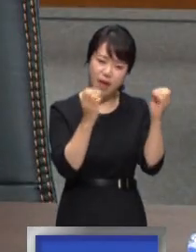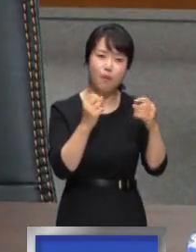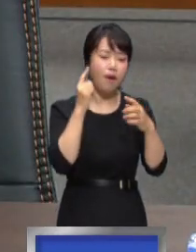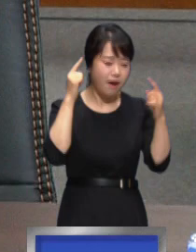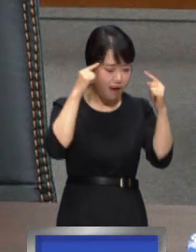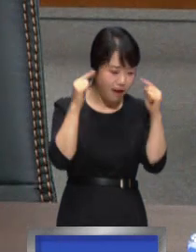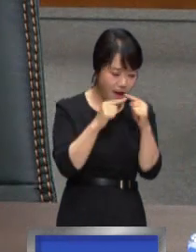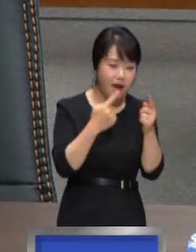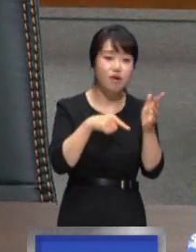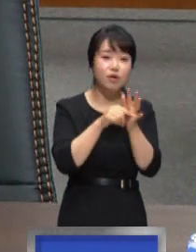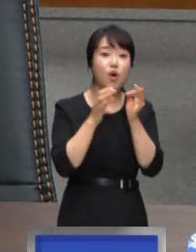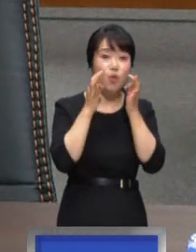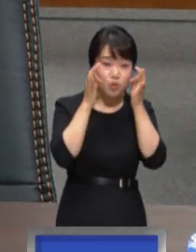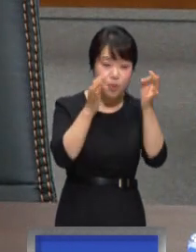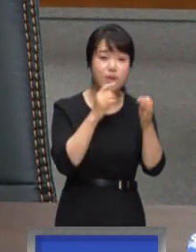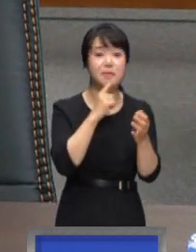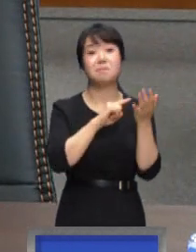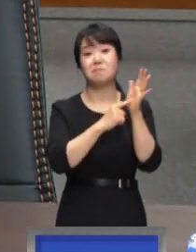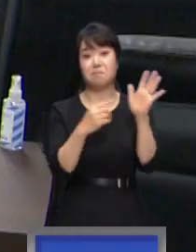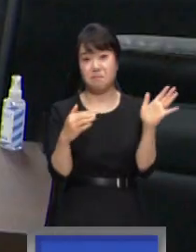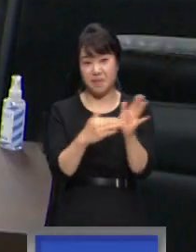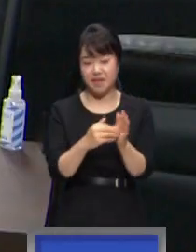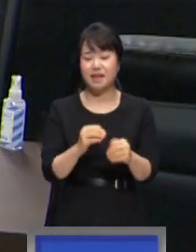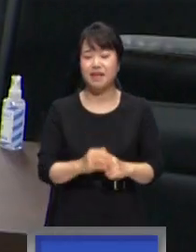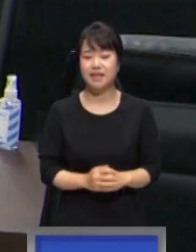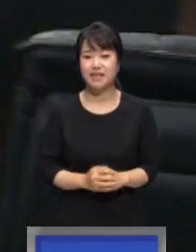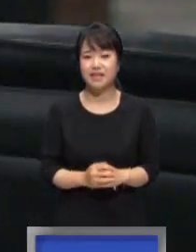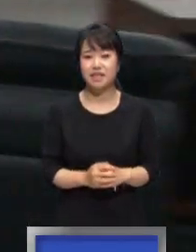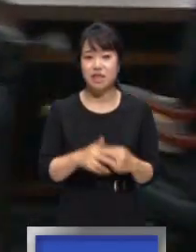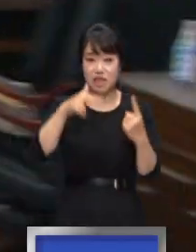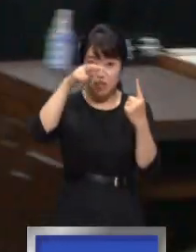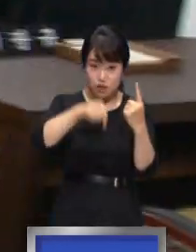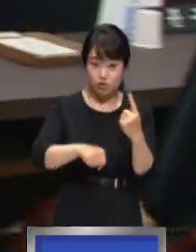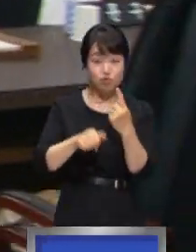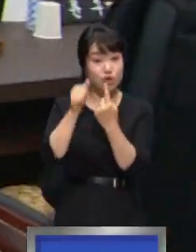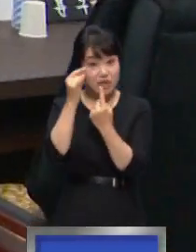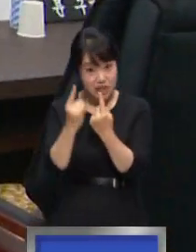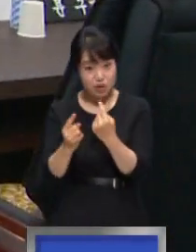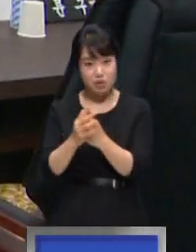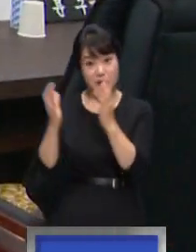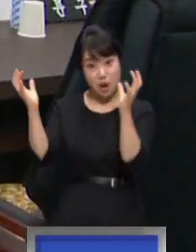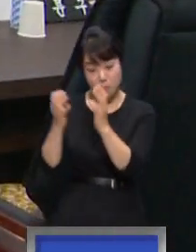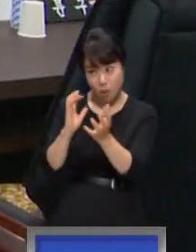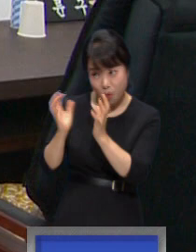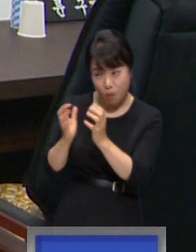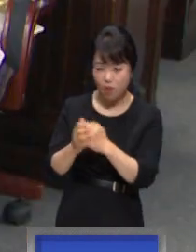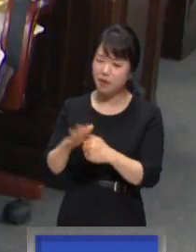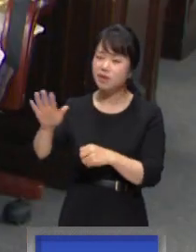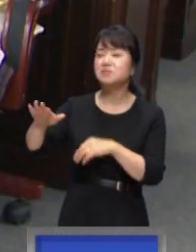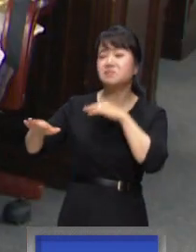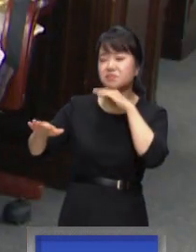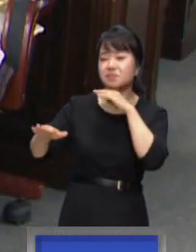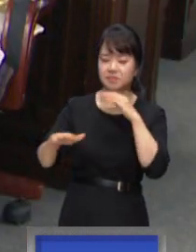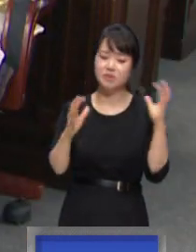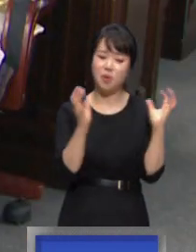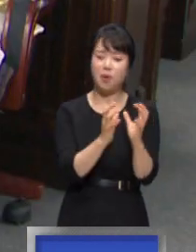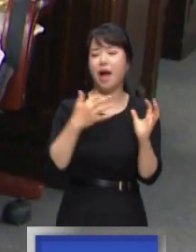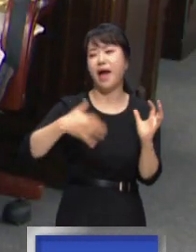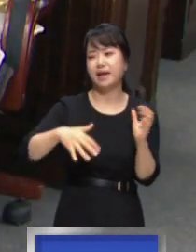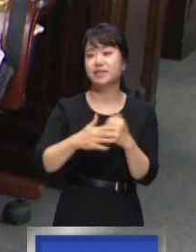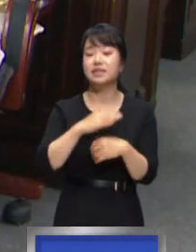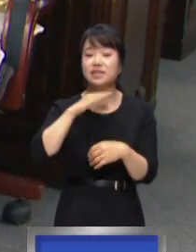추진을 위해 의논할 계획이라고 밝혔습니다. 주 1회 의원총회에 대해선 아직 논의된 사안이 아니어서